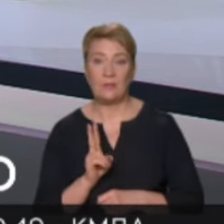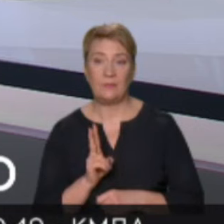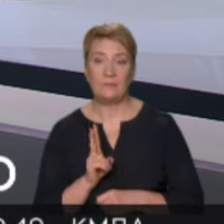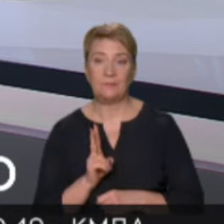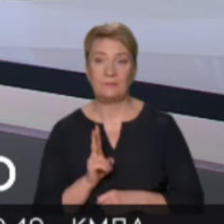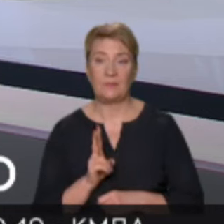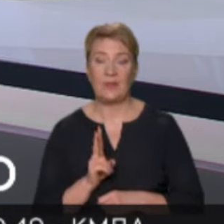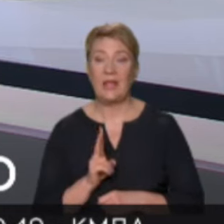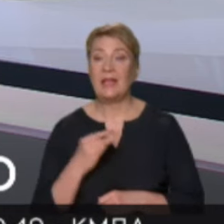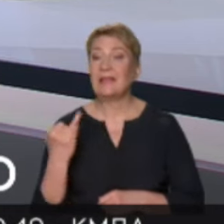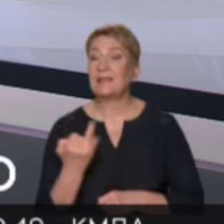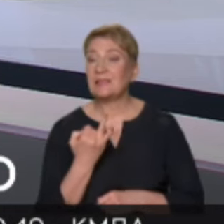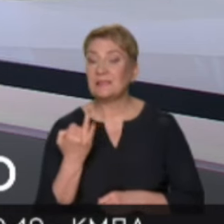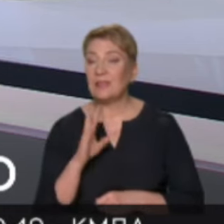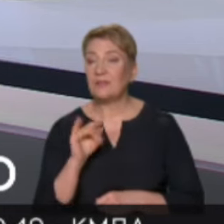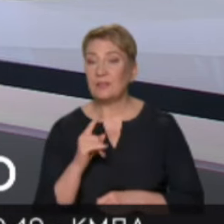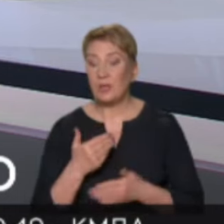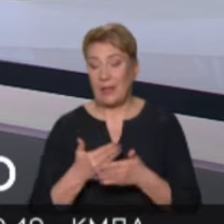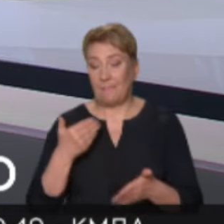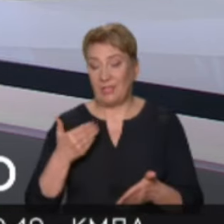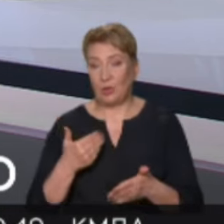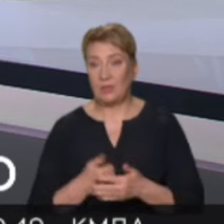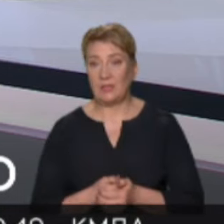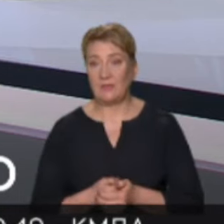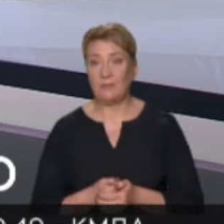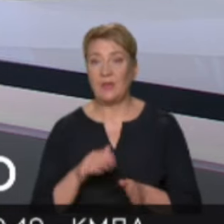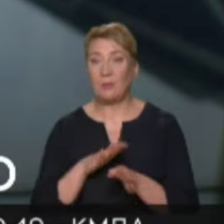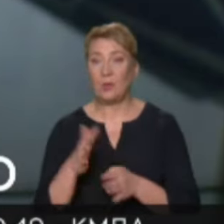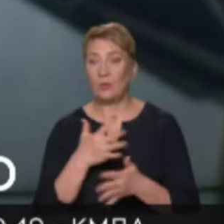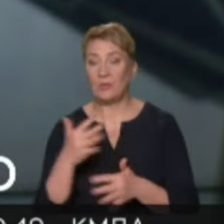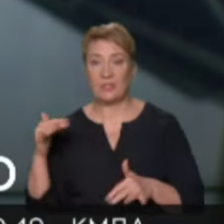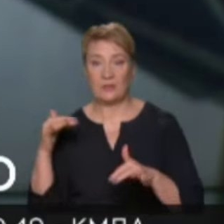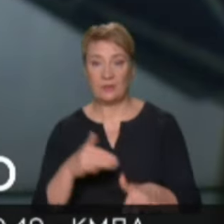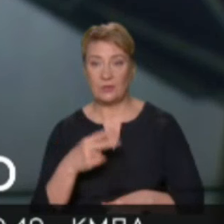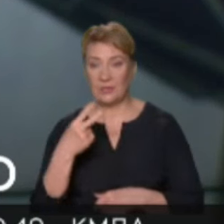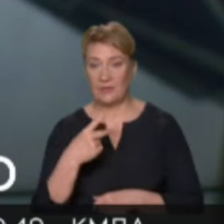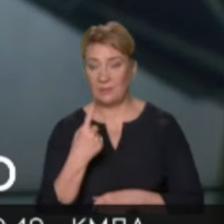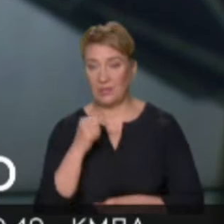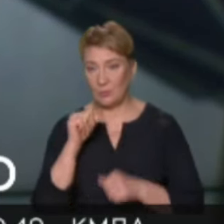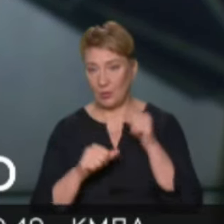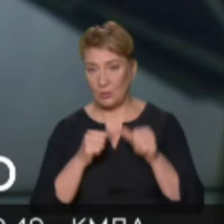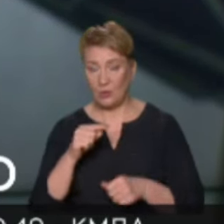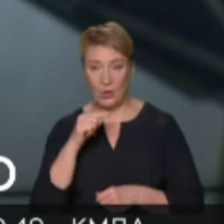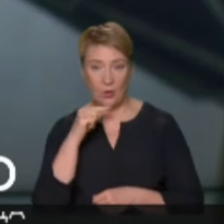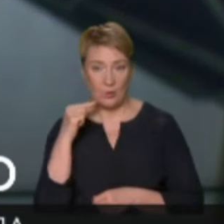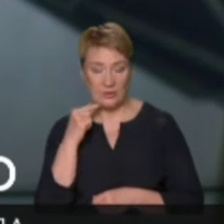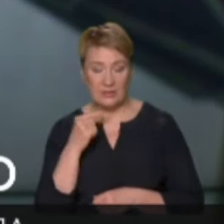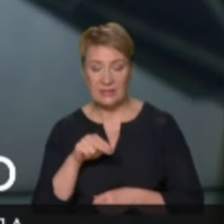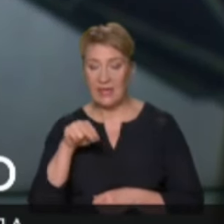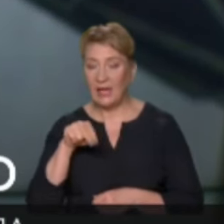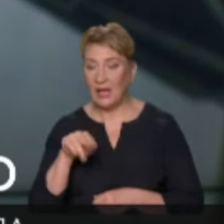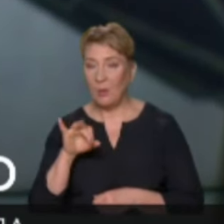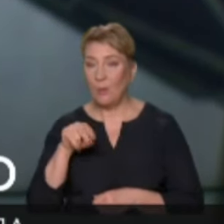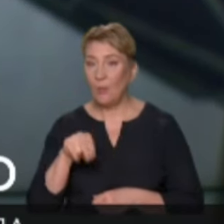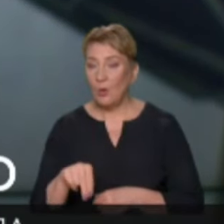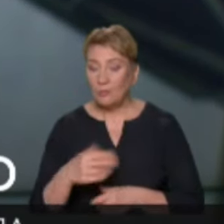канонізовано. І найцікавіше, що напередодні повномасштабного вторгнення в 21-му році російські попи вони